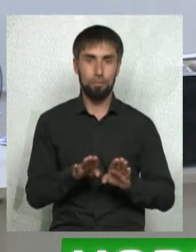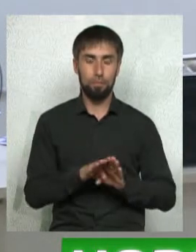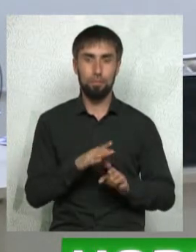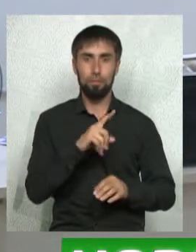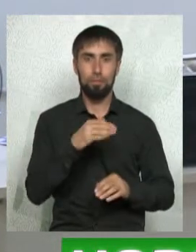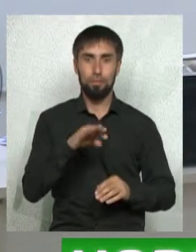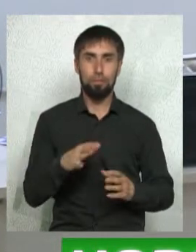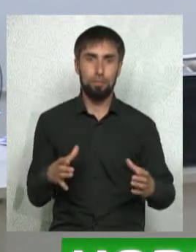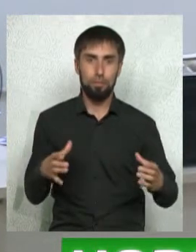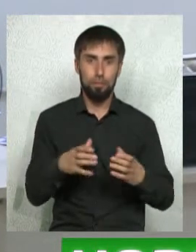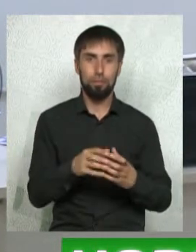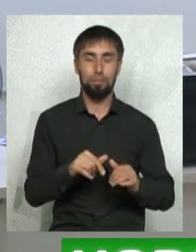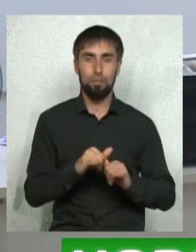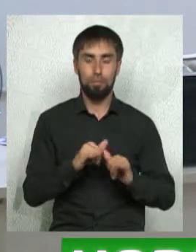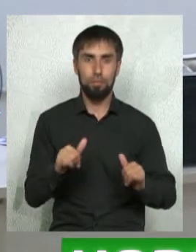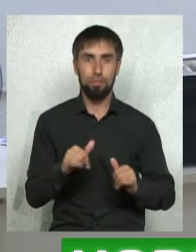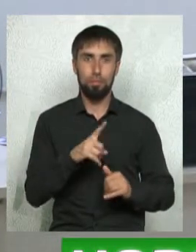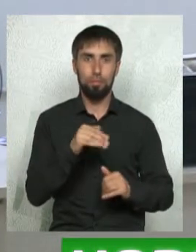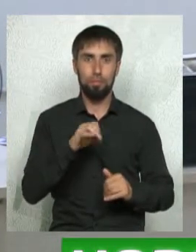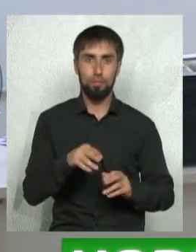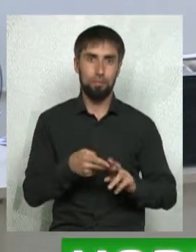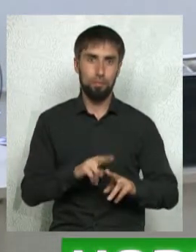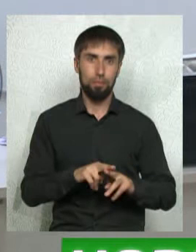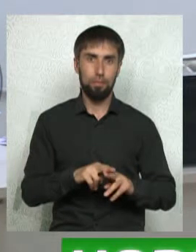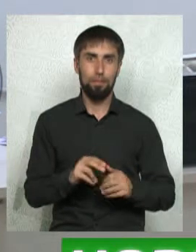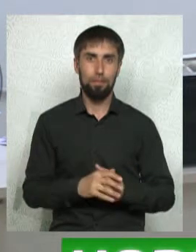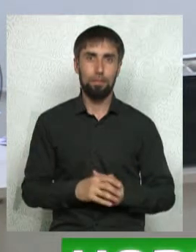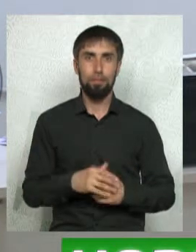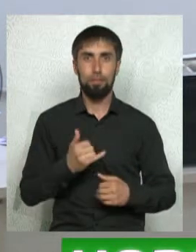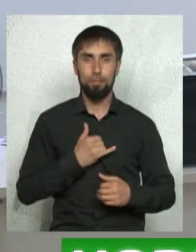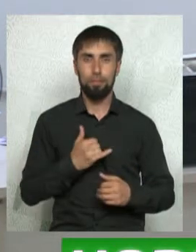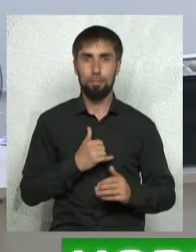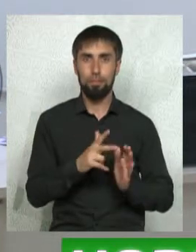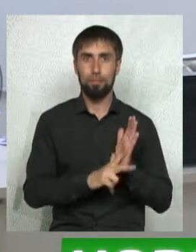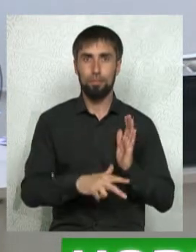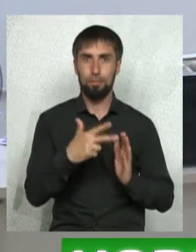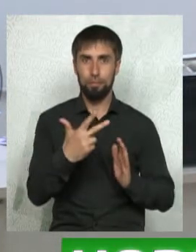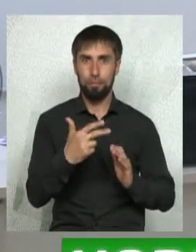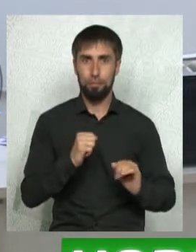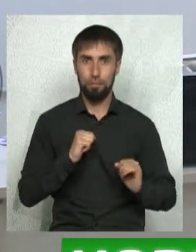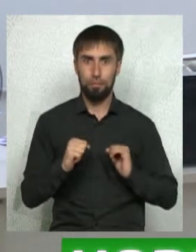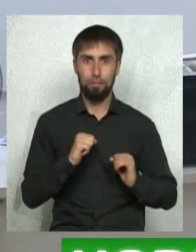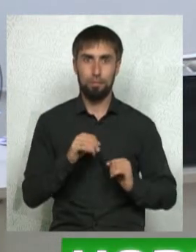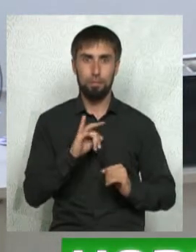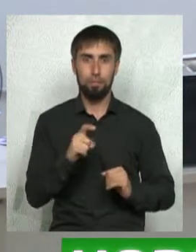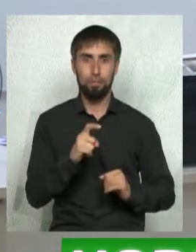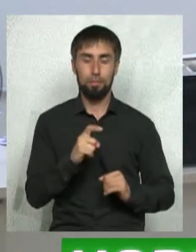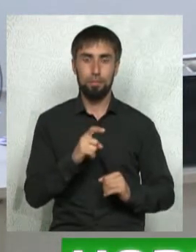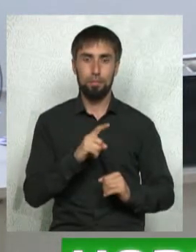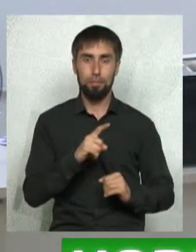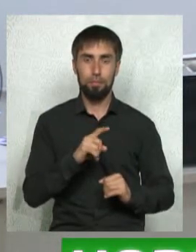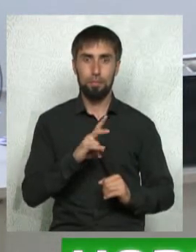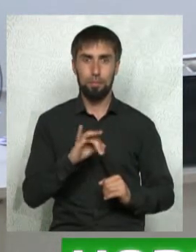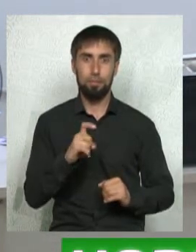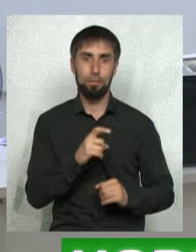счет объединения увеличилось. А за счет этого, то есть у нас 83 бригады, из них